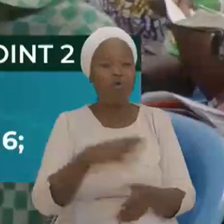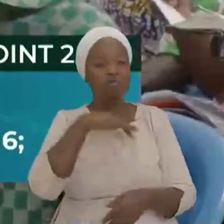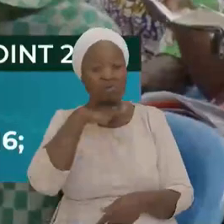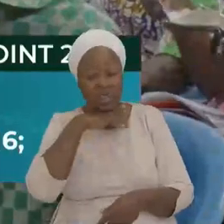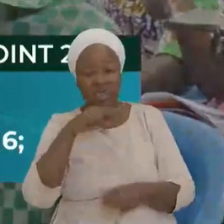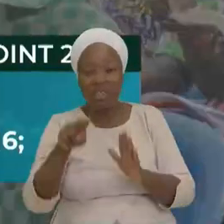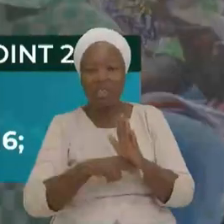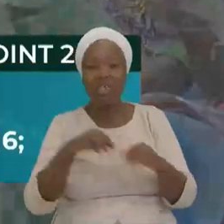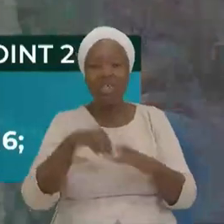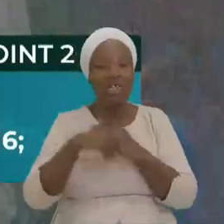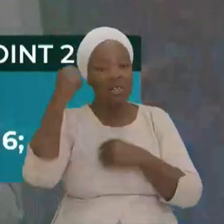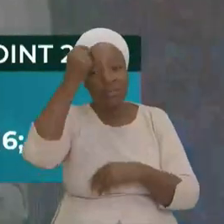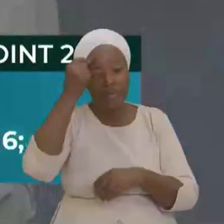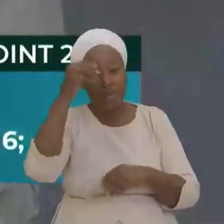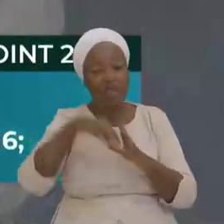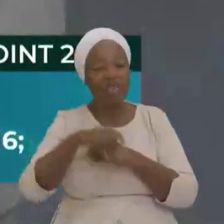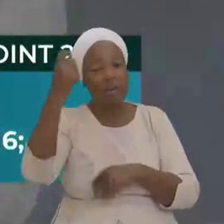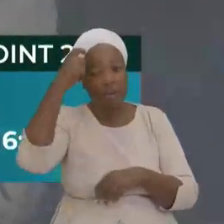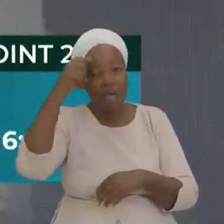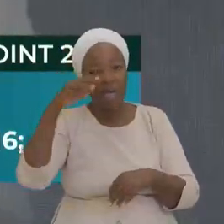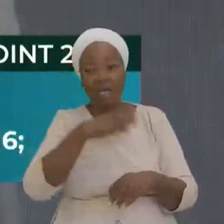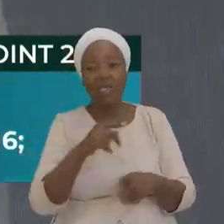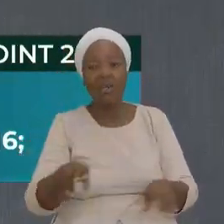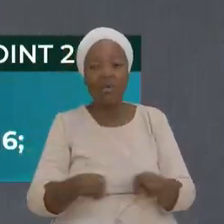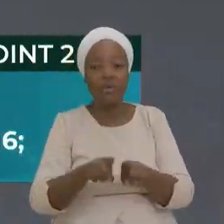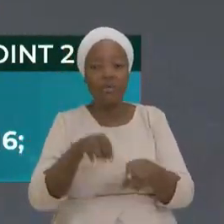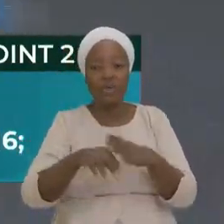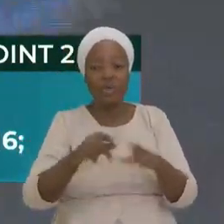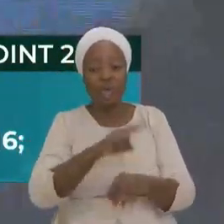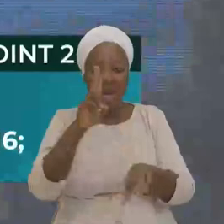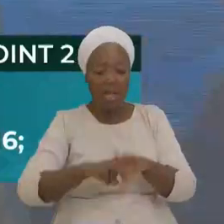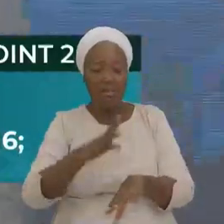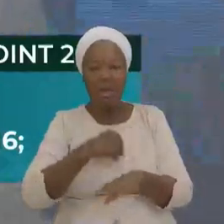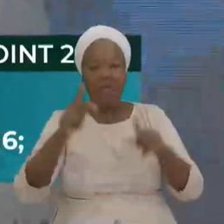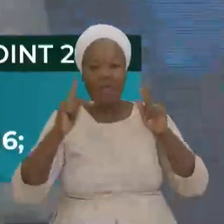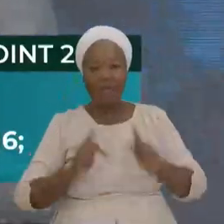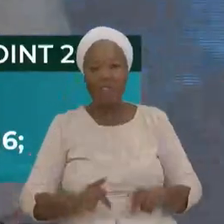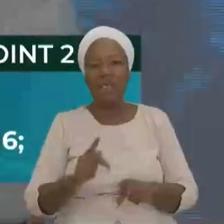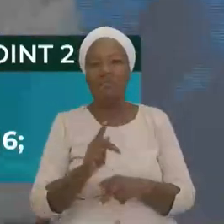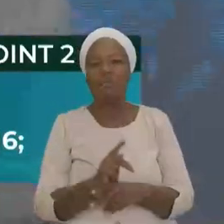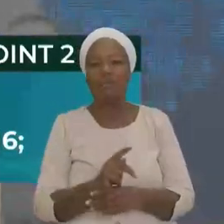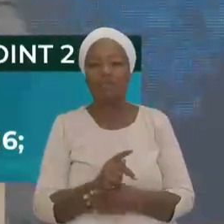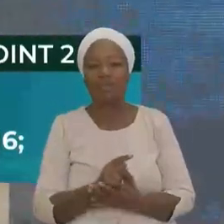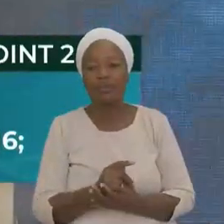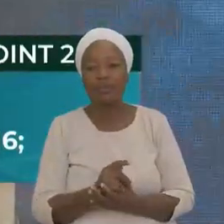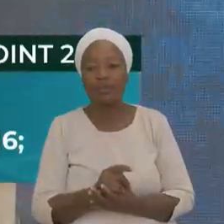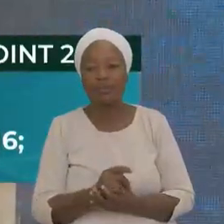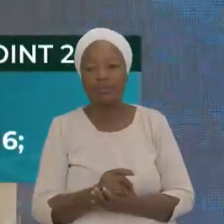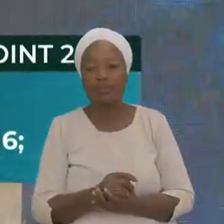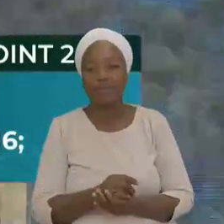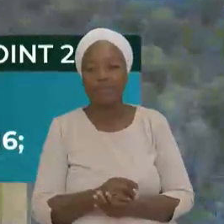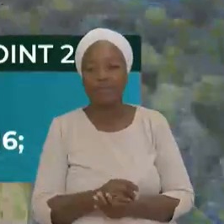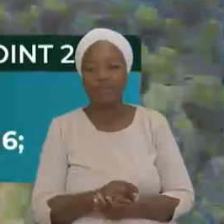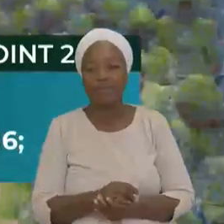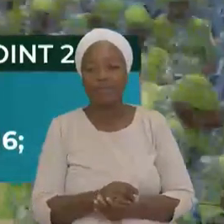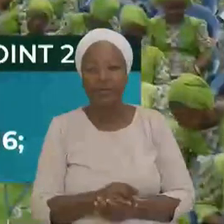pour nous libérer de toute souillure dans la pensée, dans le naturel et